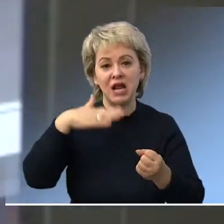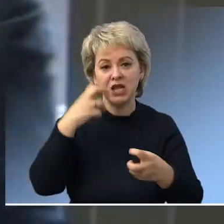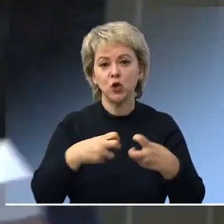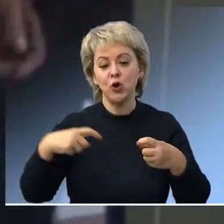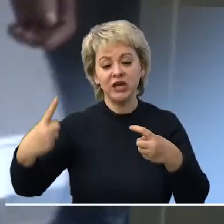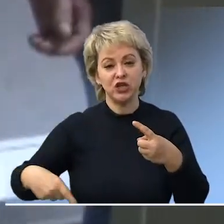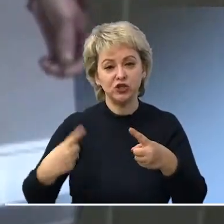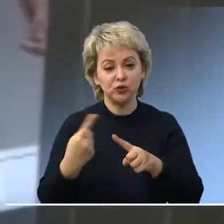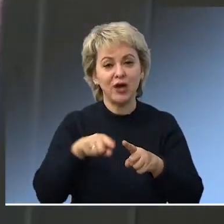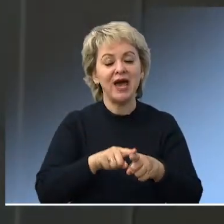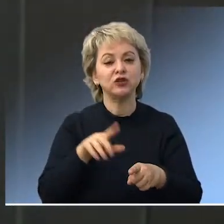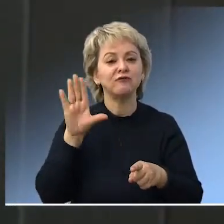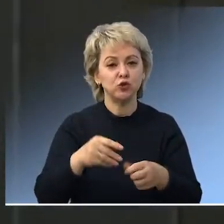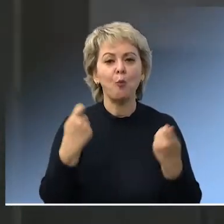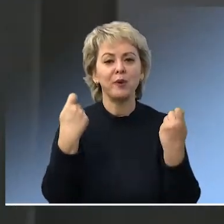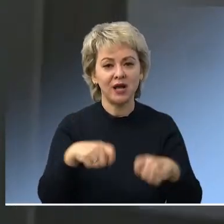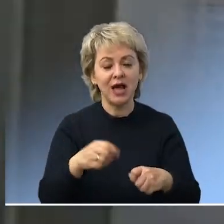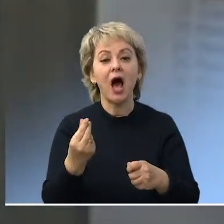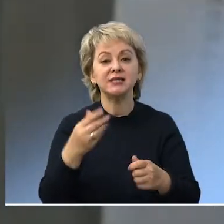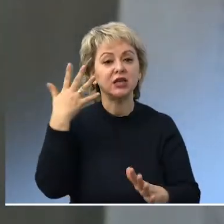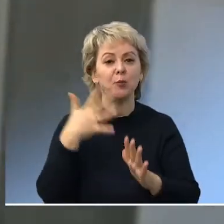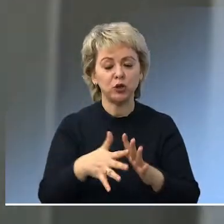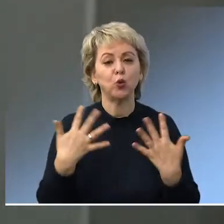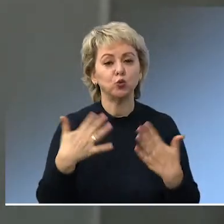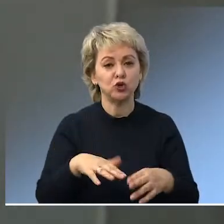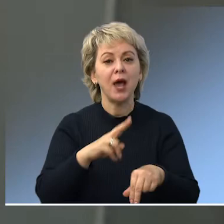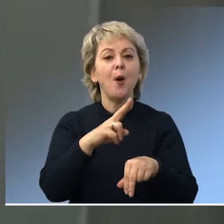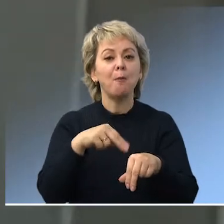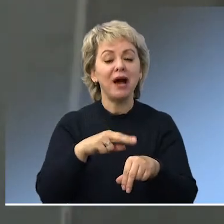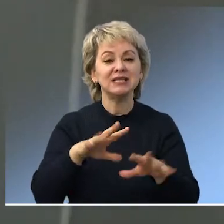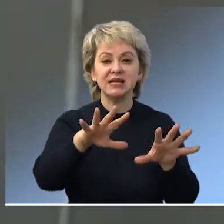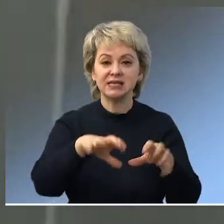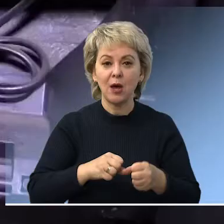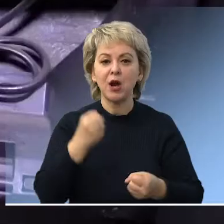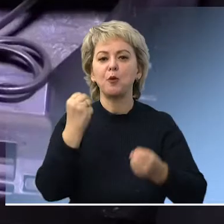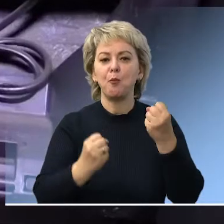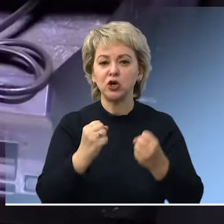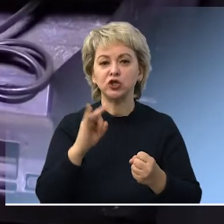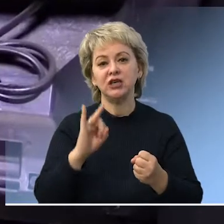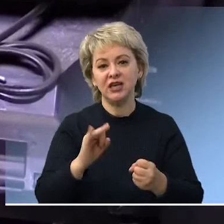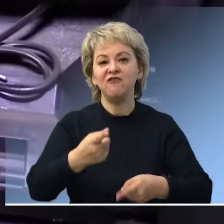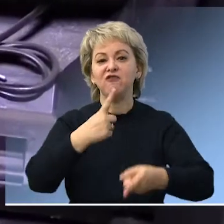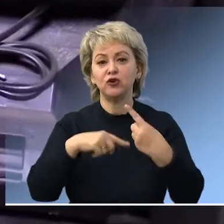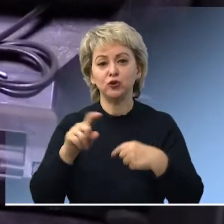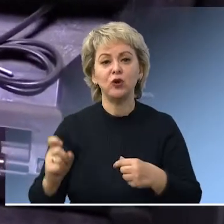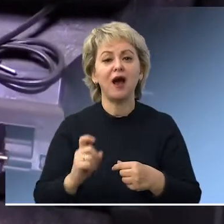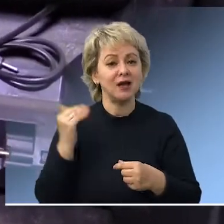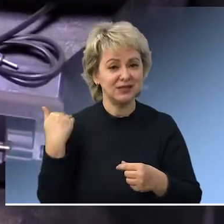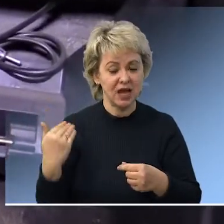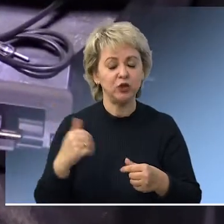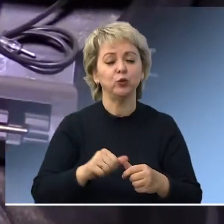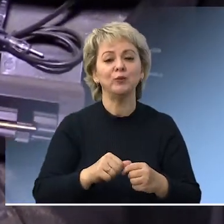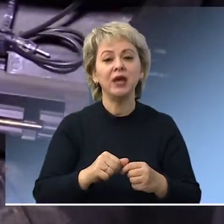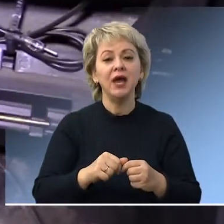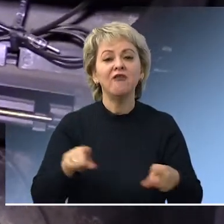летнюю резину. Украденное имущество он продал, а деньги потратил. Сотрудники полиции изъяли автомобиль и вскоре вернули его